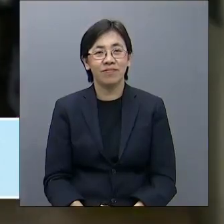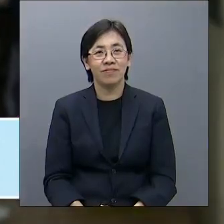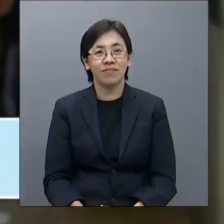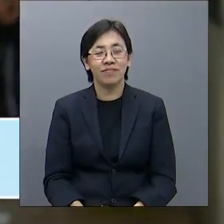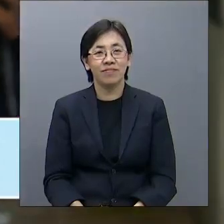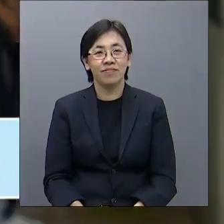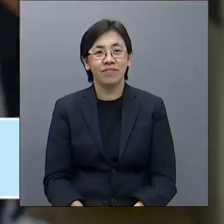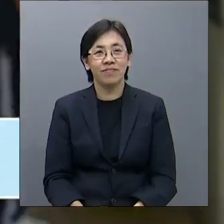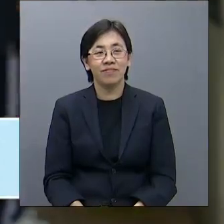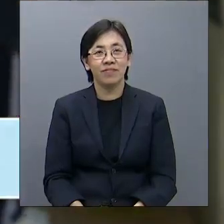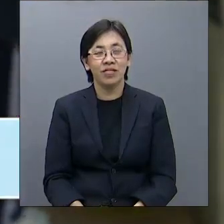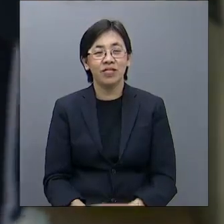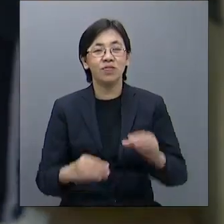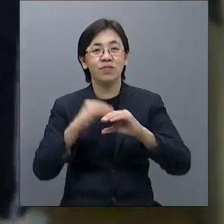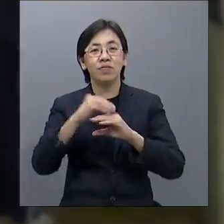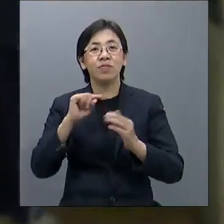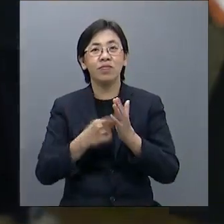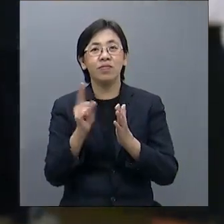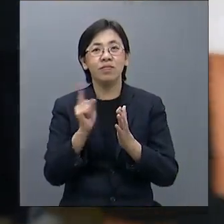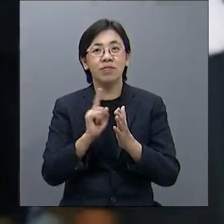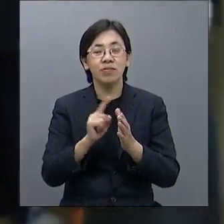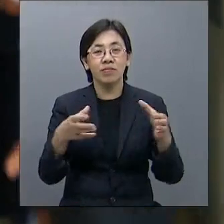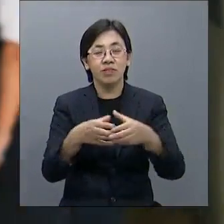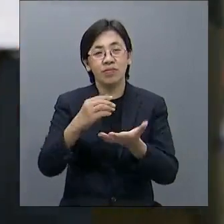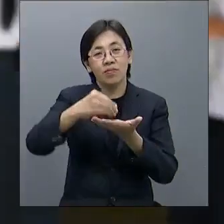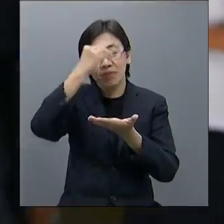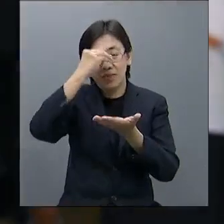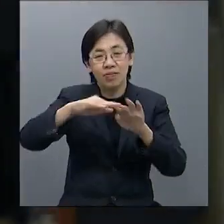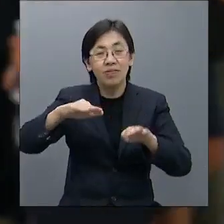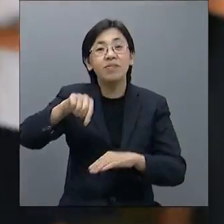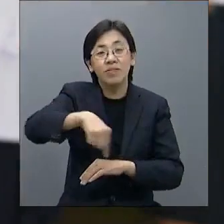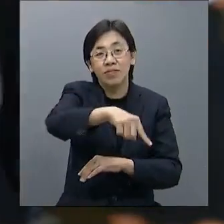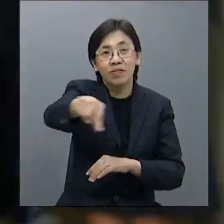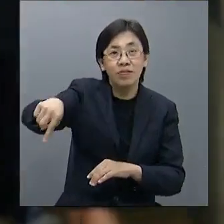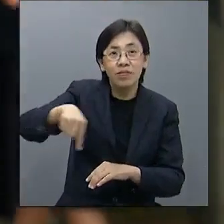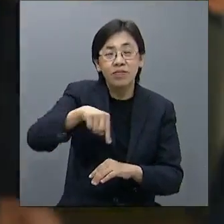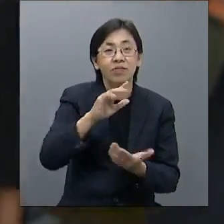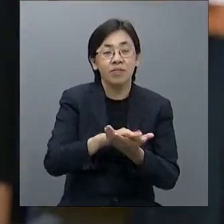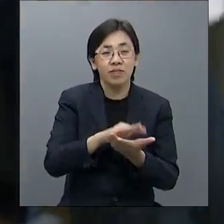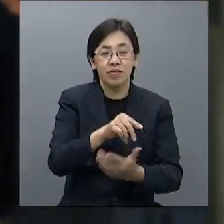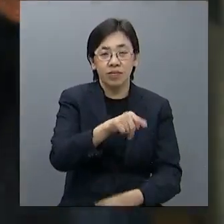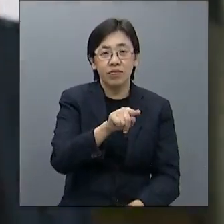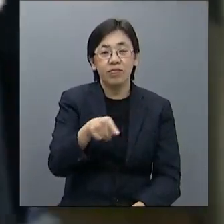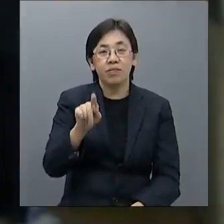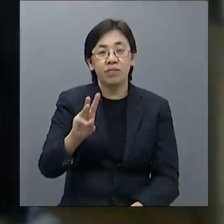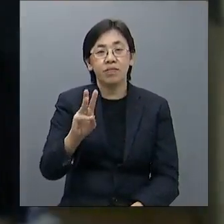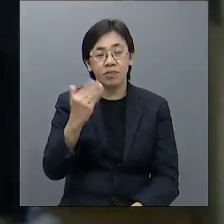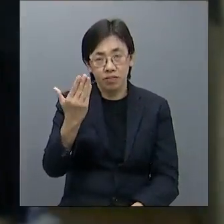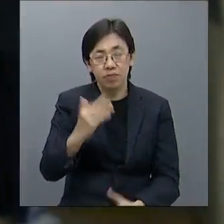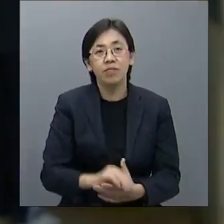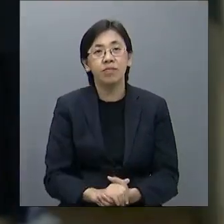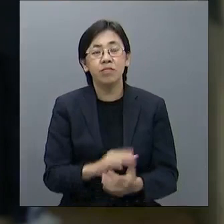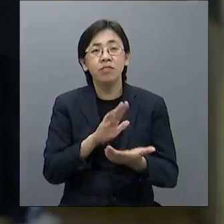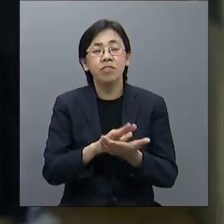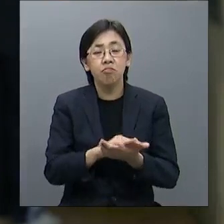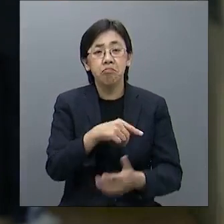ไม่กินหวานเราเริ่มต้นโดยการมีกลุ่มเป้าหมายเป็นนักเรียนนะคะแต่ว่าเราเริ่มต้นจากโรงเรียนประถมศึกษาก่อนเนื่องจากว่าเป็นโครง